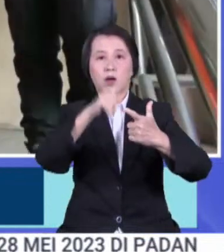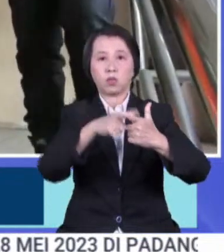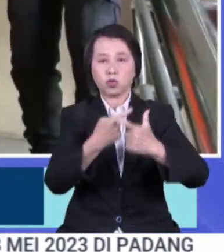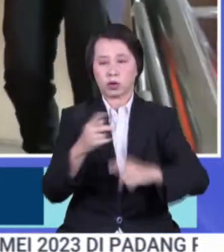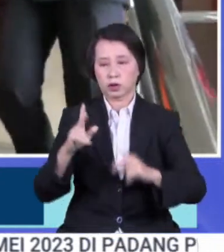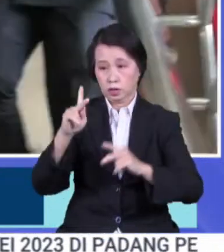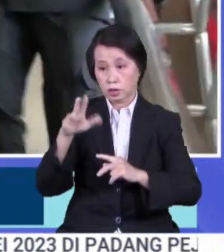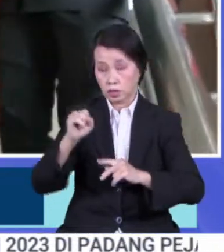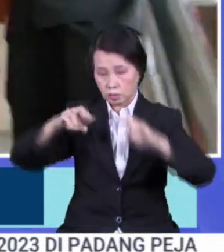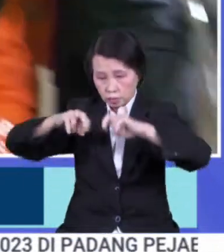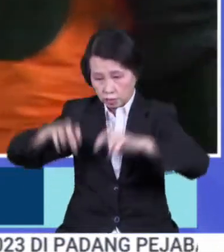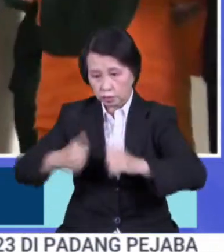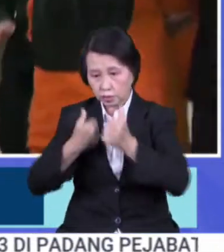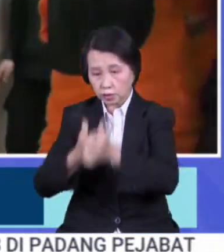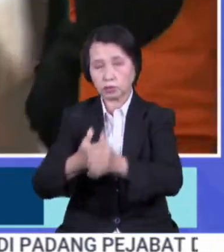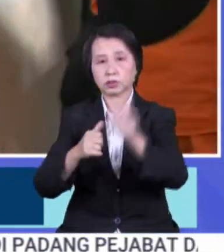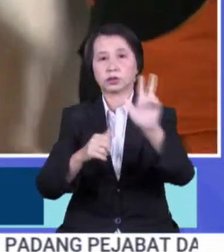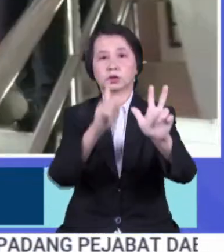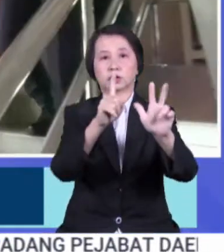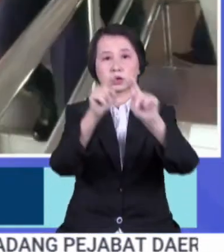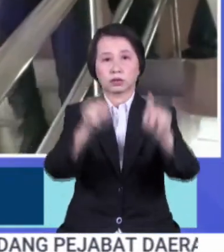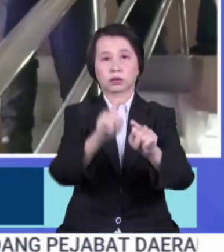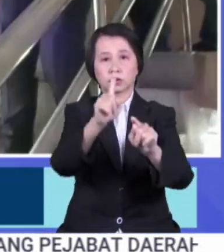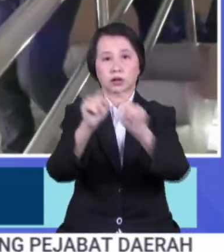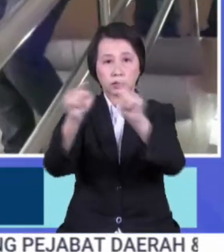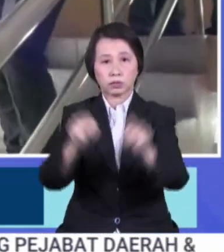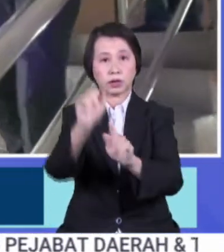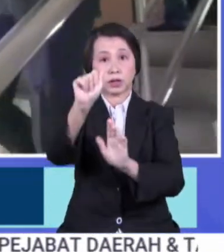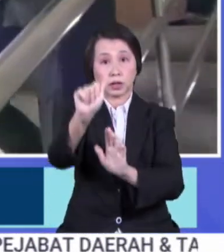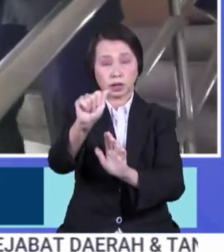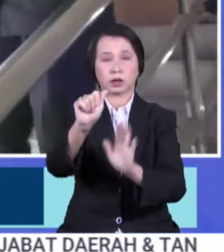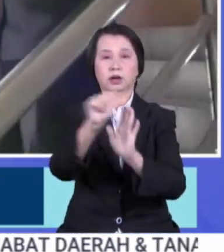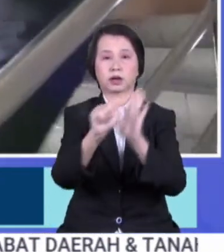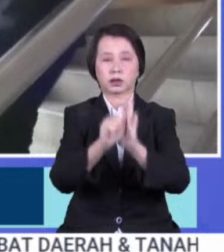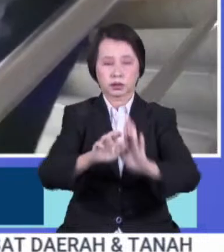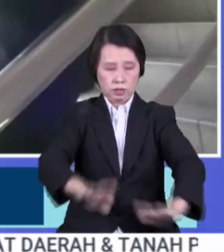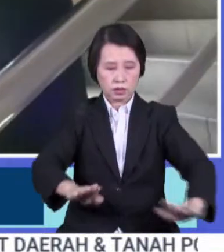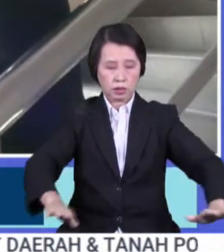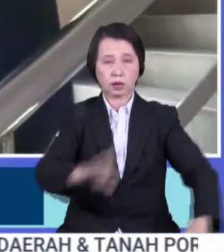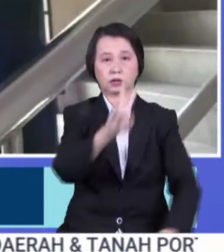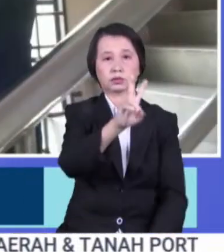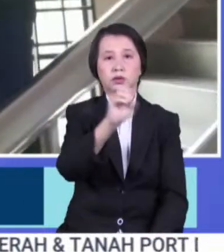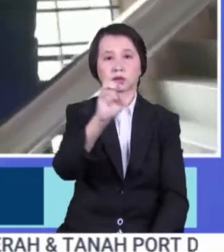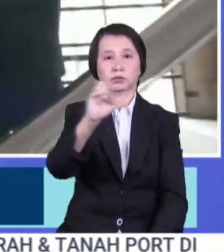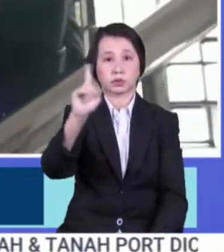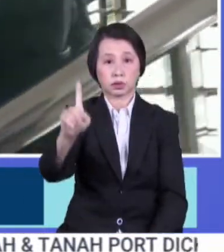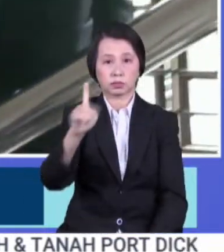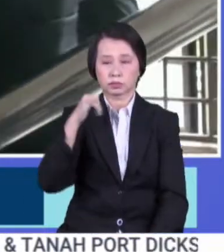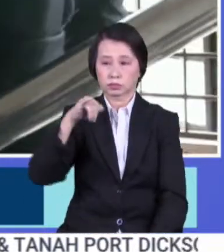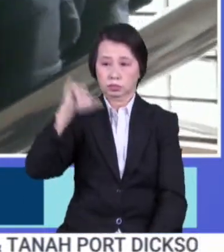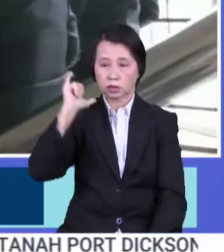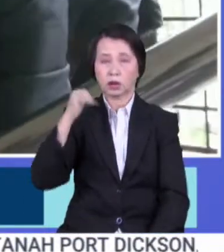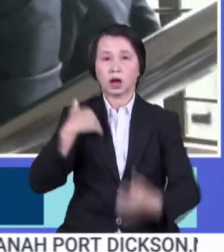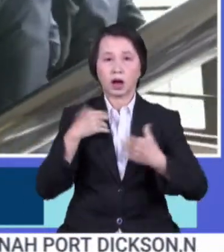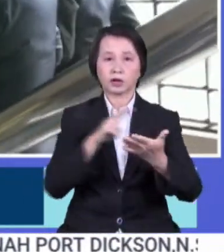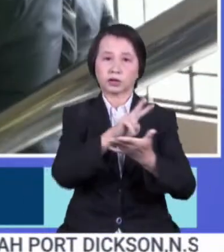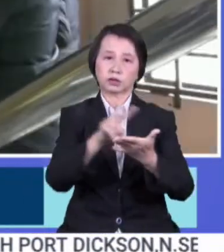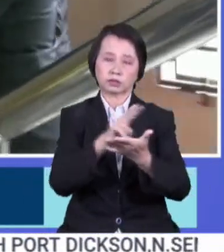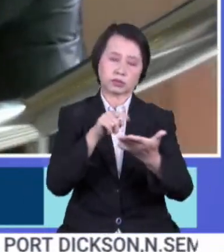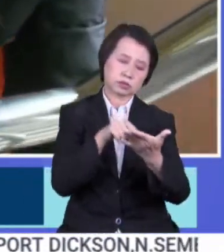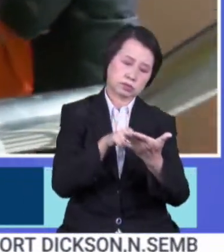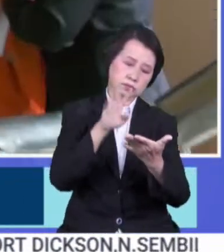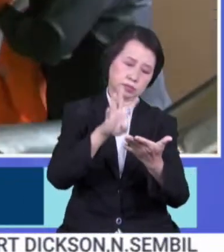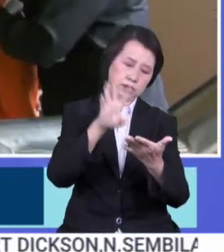Kes disiasat mengikut Seksyen 31-1-A Akta Kanak-Kanak 2001. Semalam tular video berdurasi